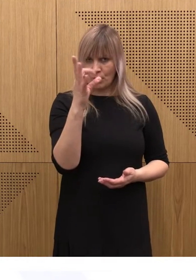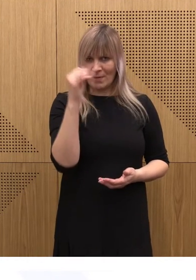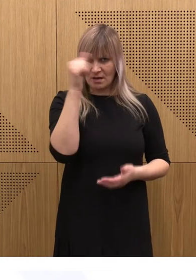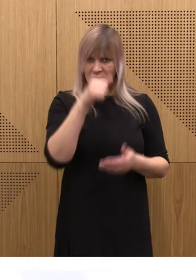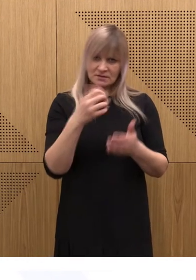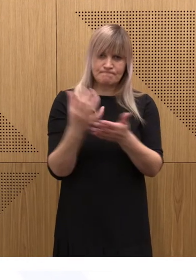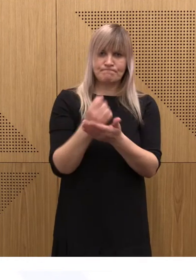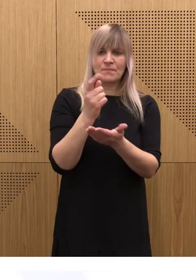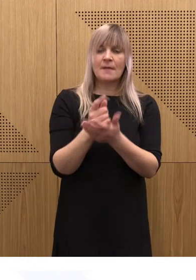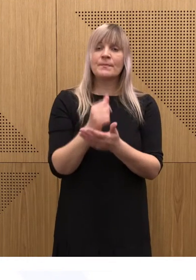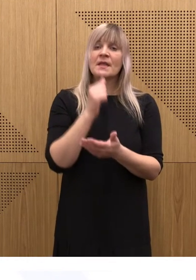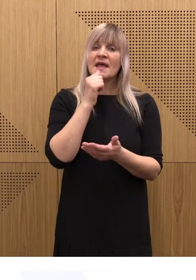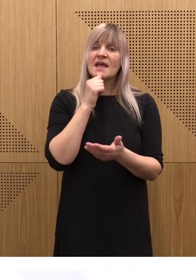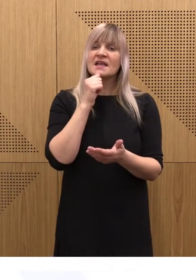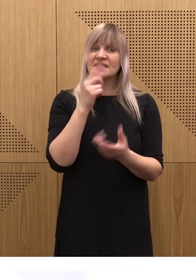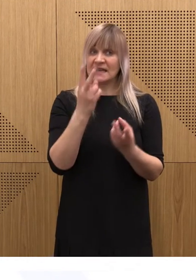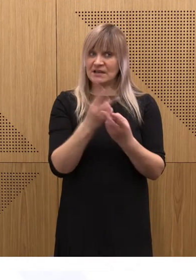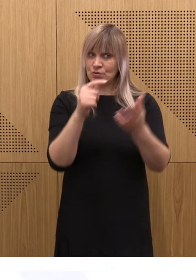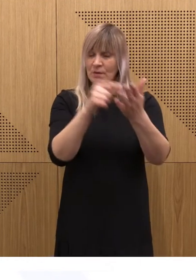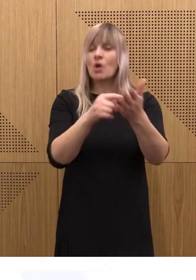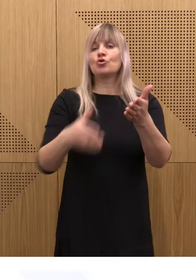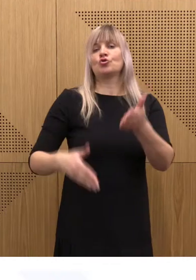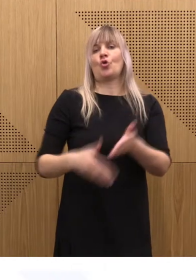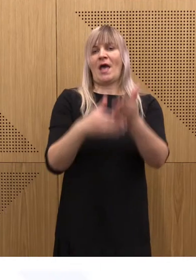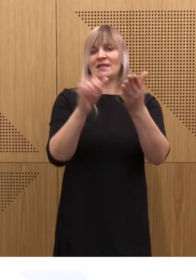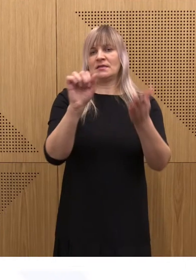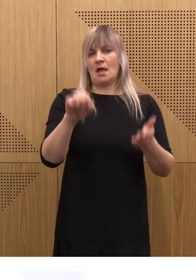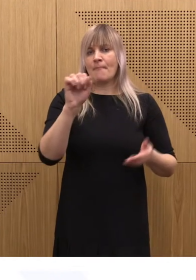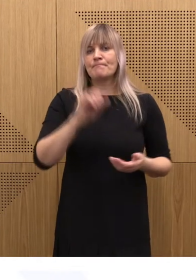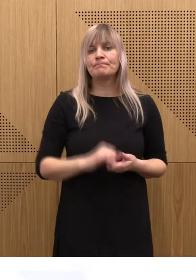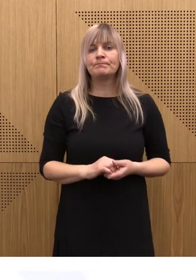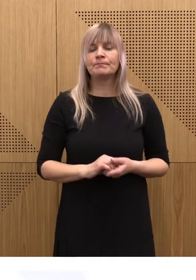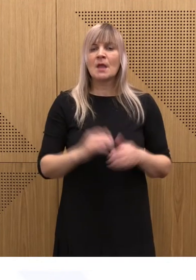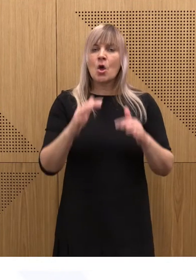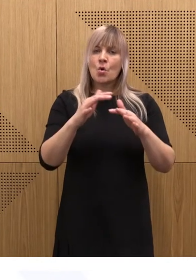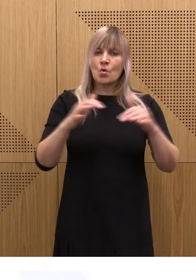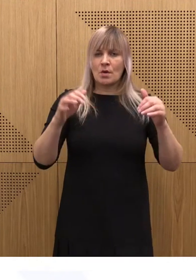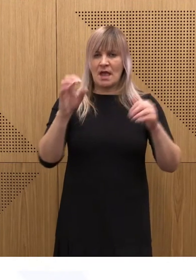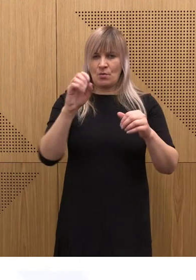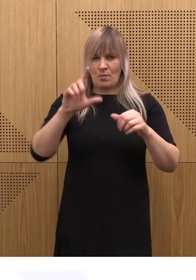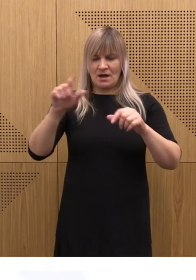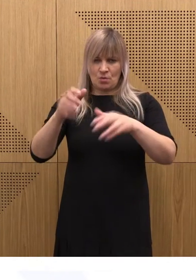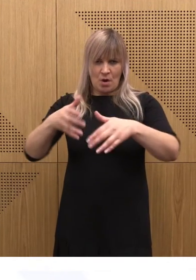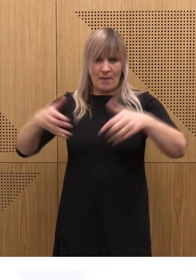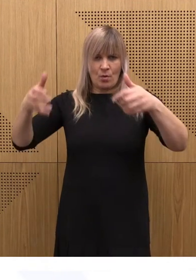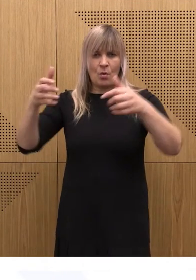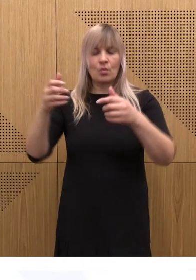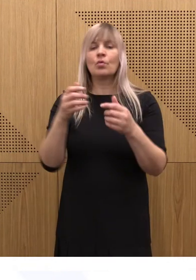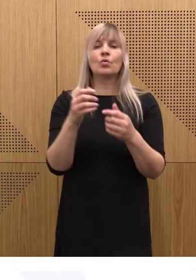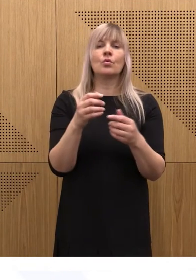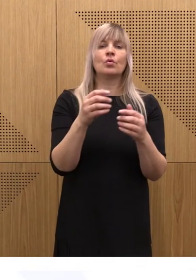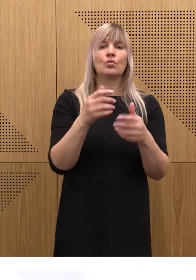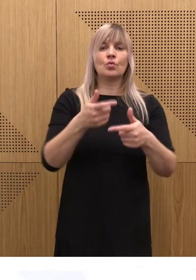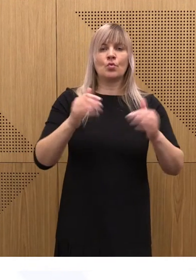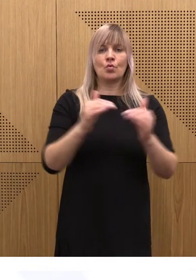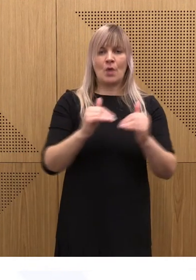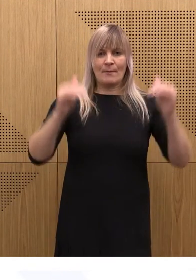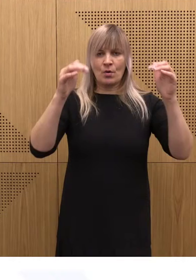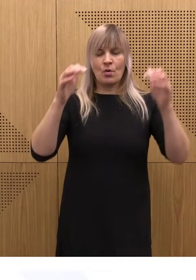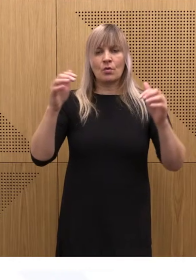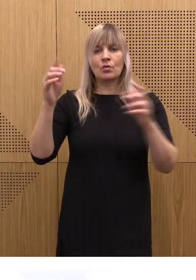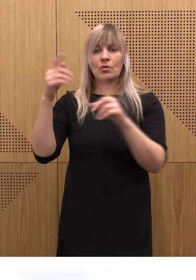Teatavasti Eesti seda eesmärki toetab. Nüüd ülemkogul on veel kavas käsitleda Euroopa Liidu suhteid Ameerika Ühendriikidega,